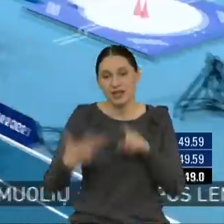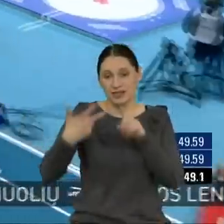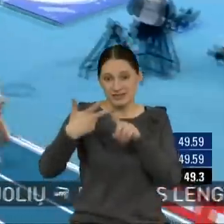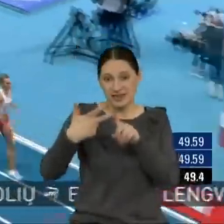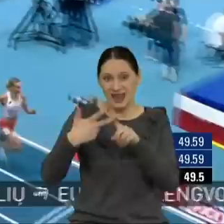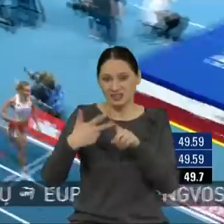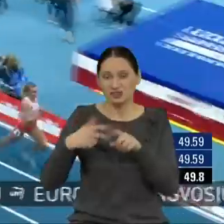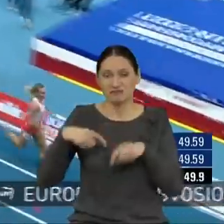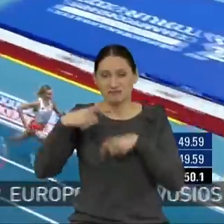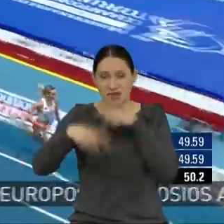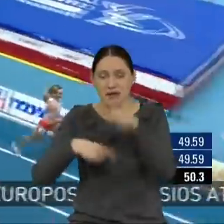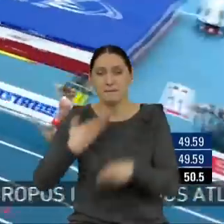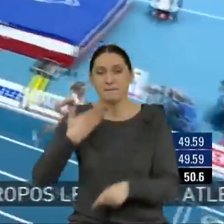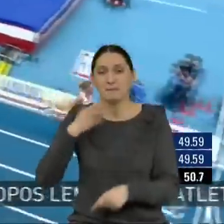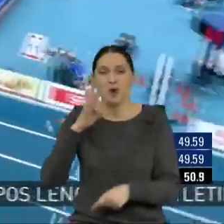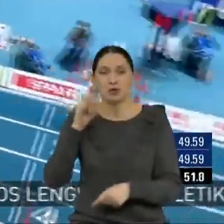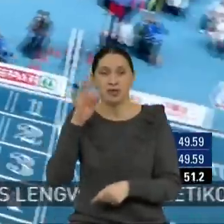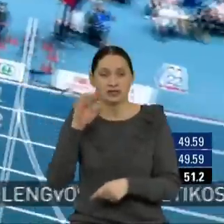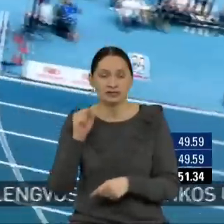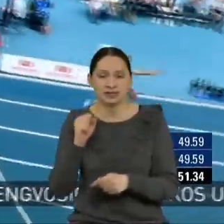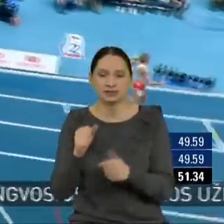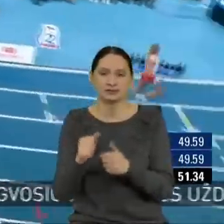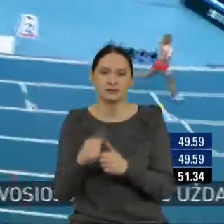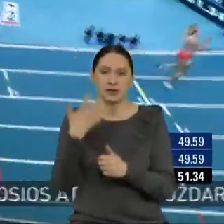startavusi Modesta Morauskaitė nuotolį įveikė per